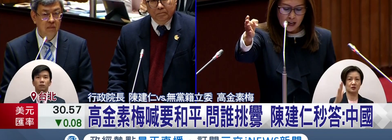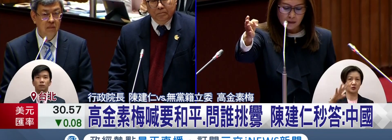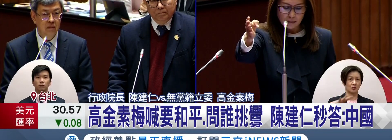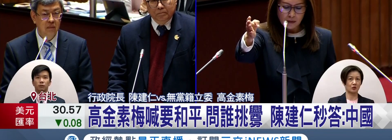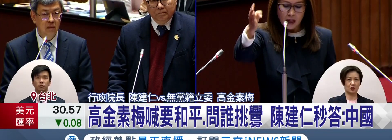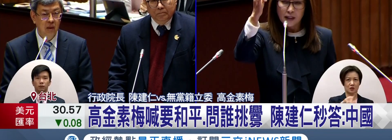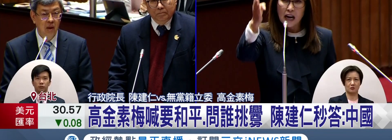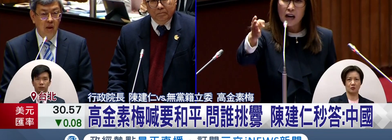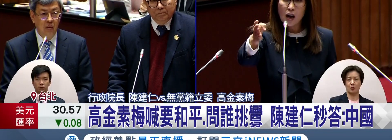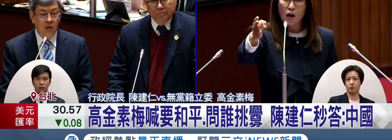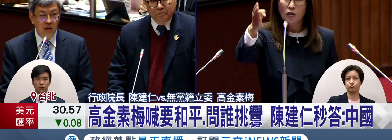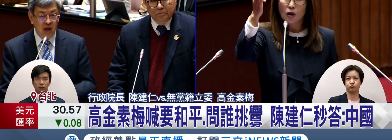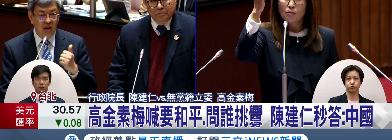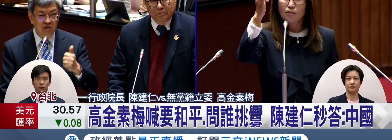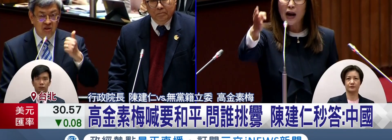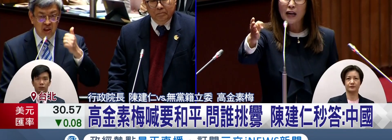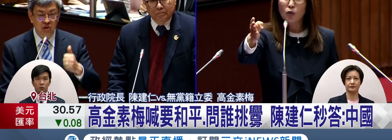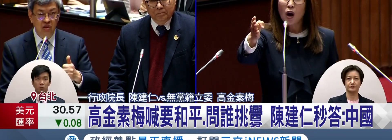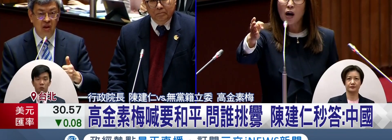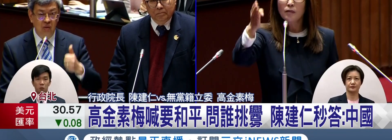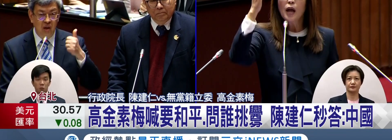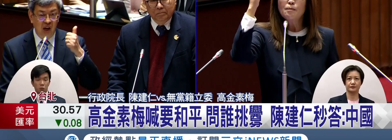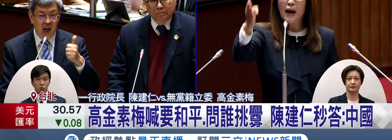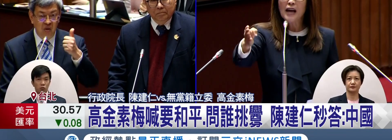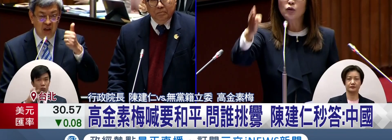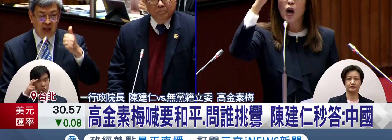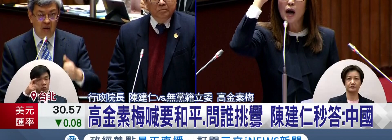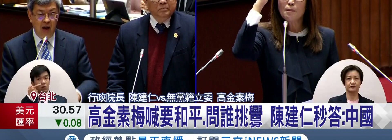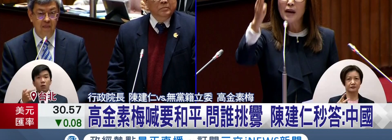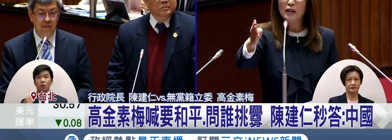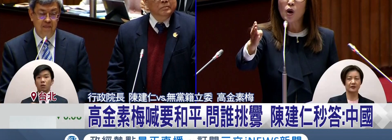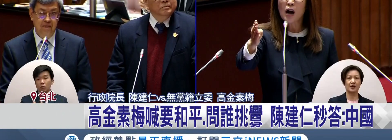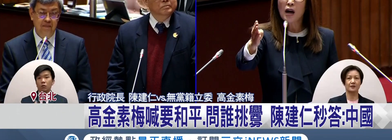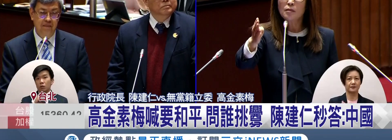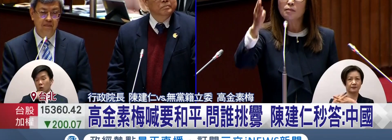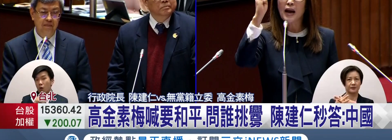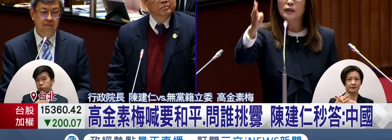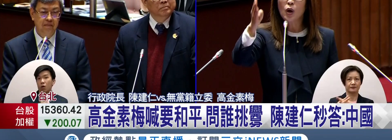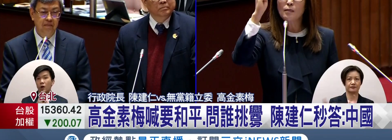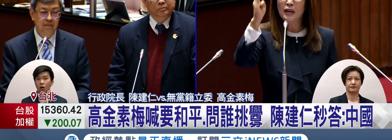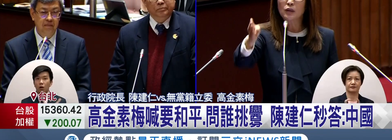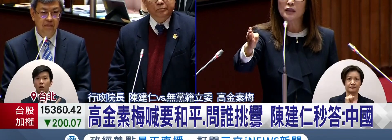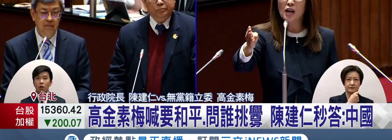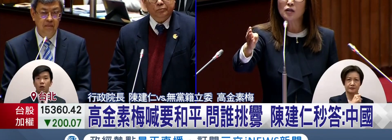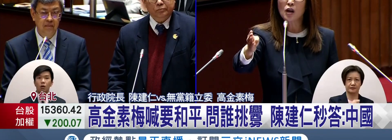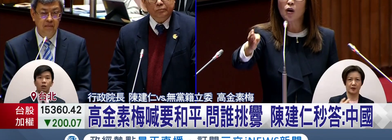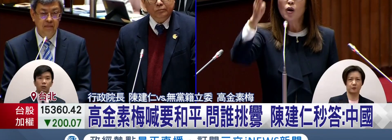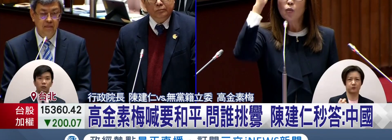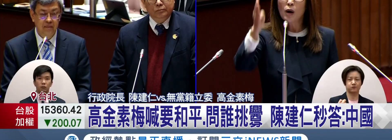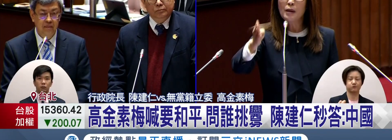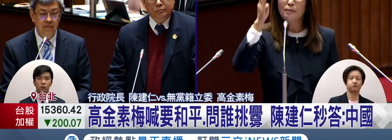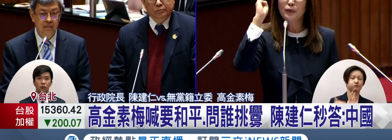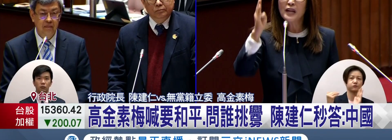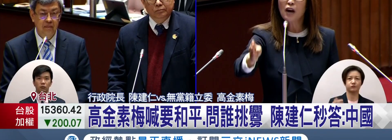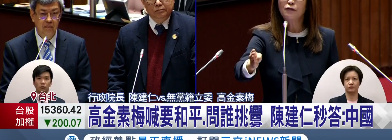腰杆，然后 我的腰杆是挺直的，为了捍卫台湾。 美国摆脱美国的操纵，